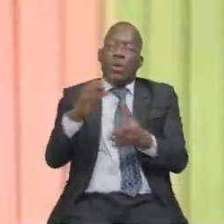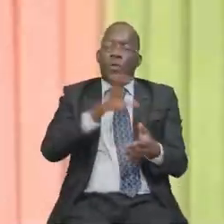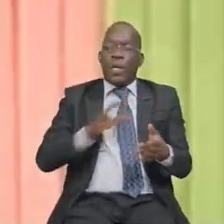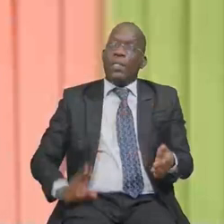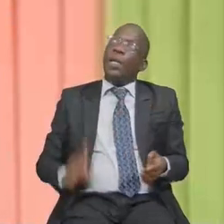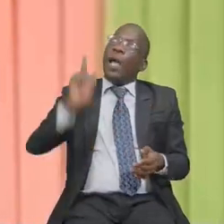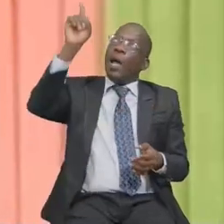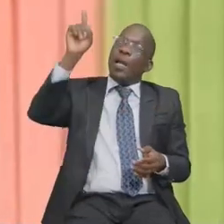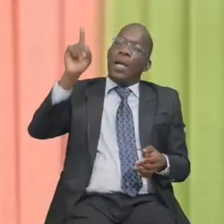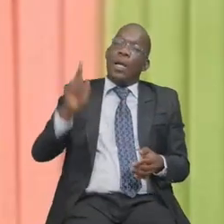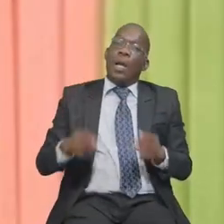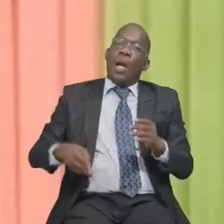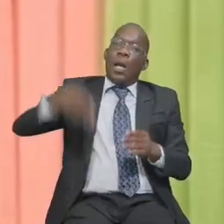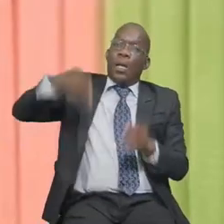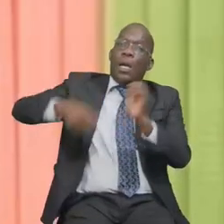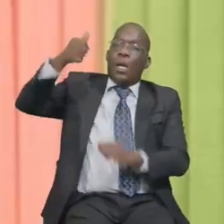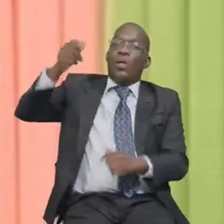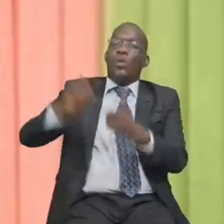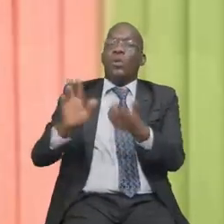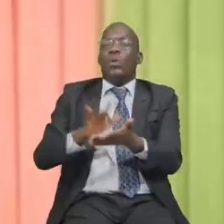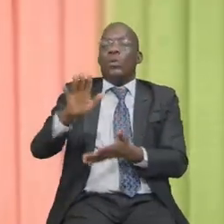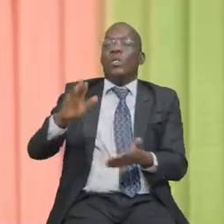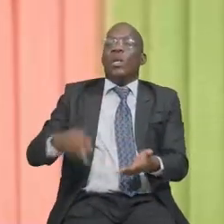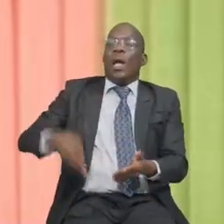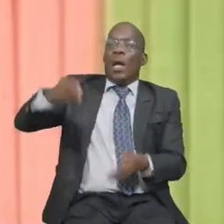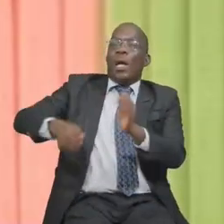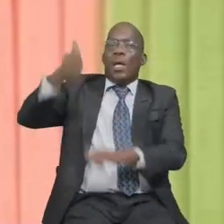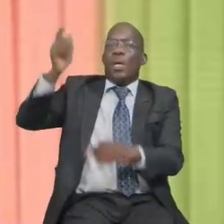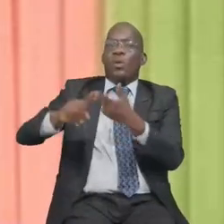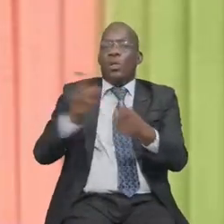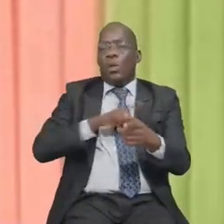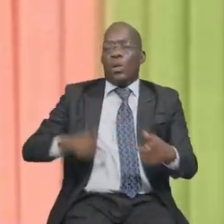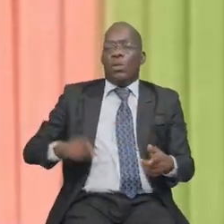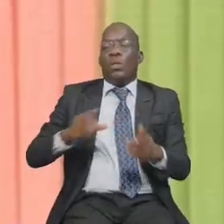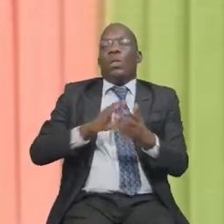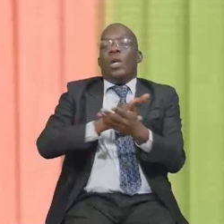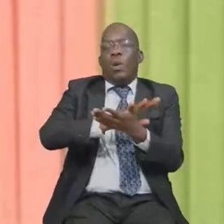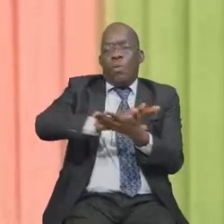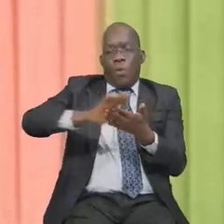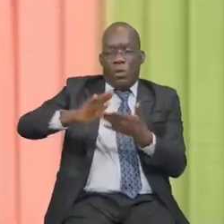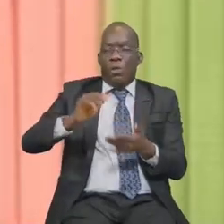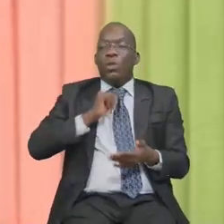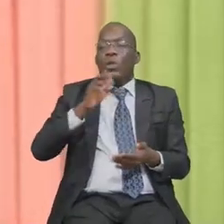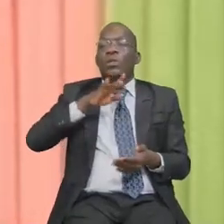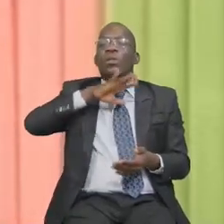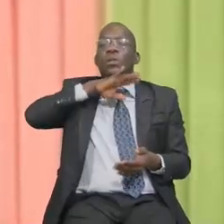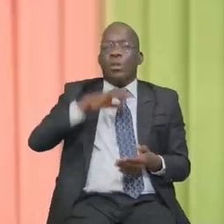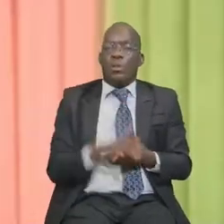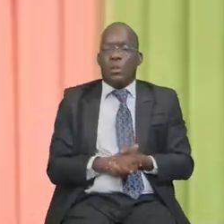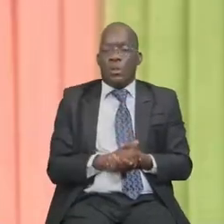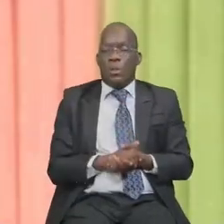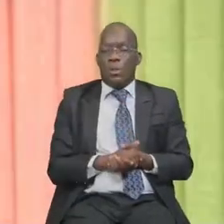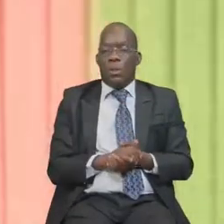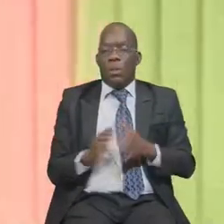plus haut dans le Seigneur. Purge et ne profane pas. Cinquièmement,